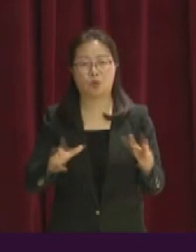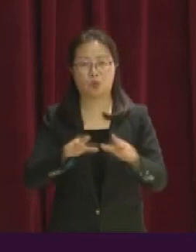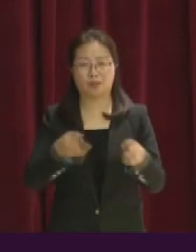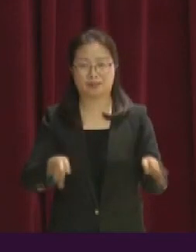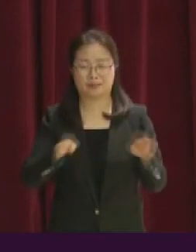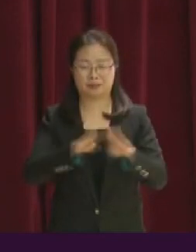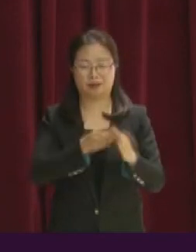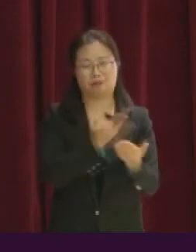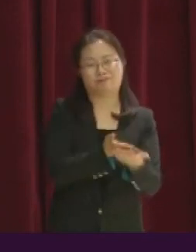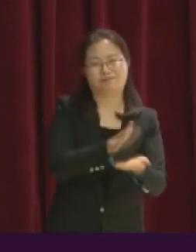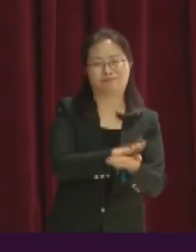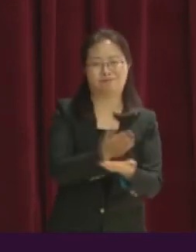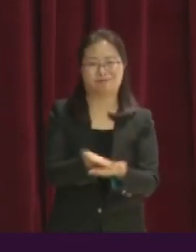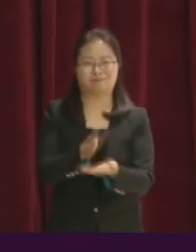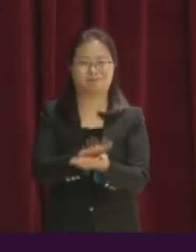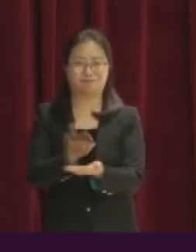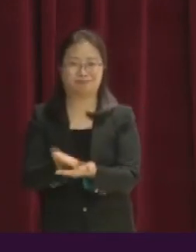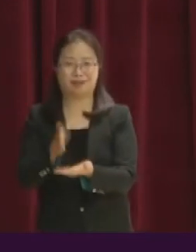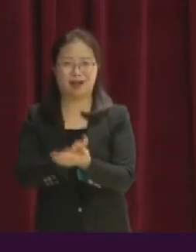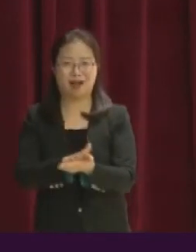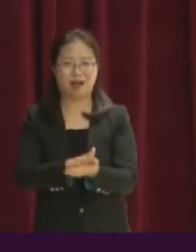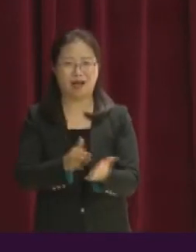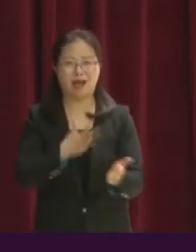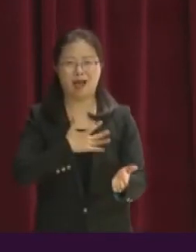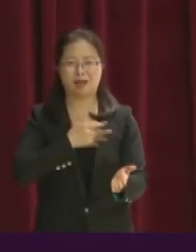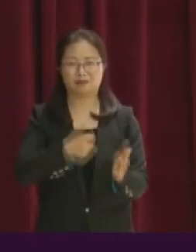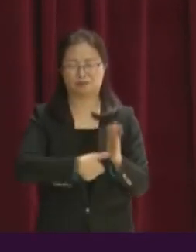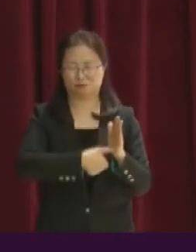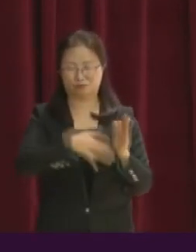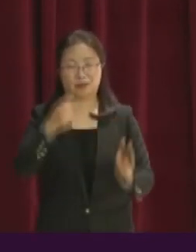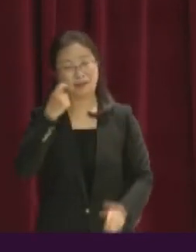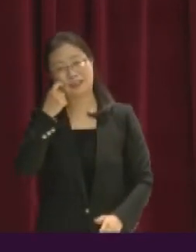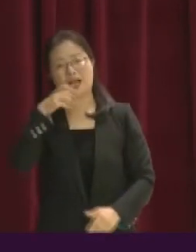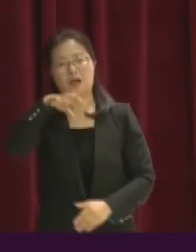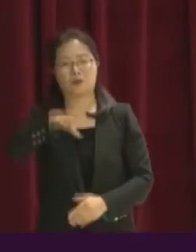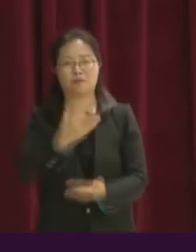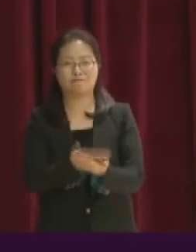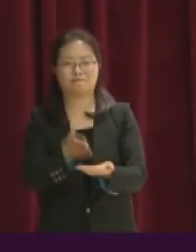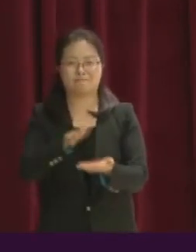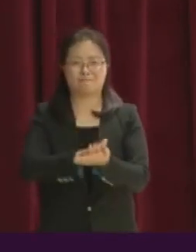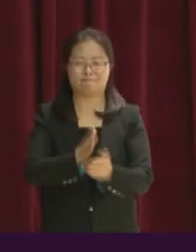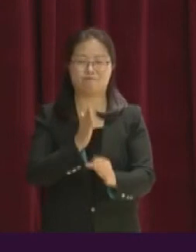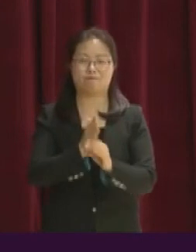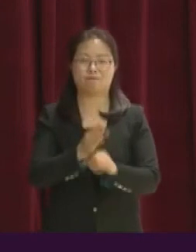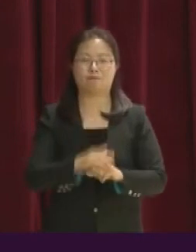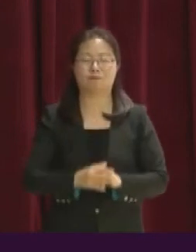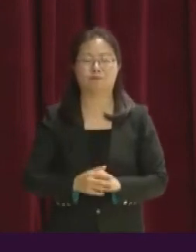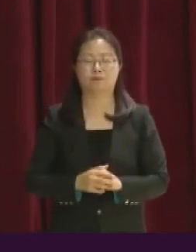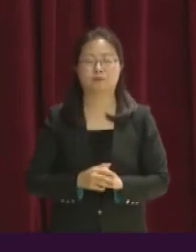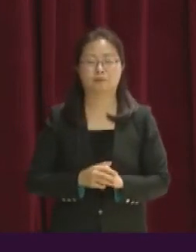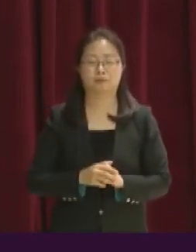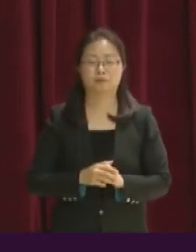시설 재정비를 통해 안산의 핫플레이스로 조성하겠습니다.